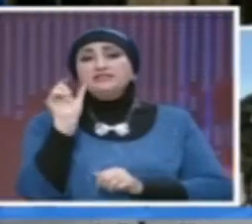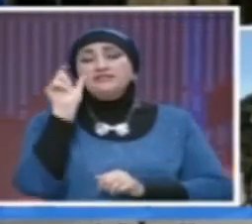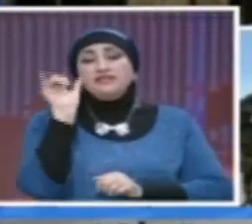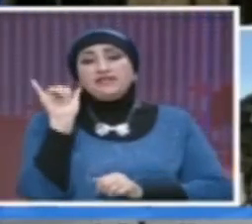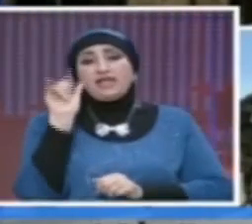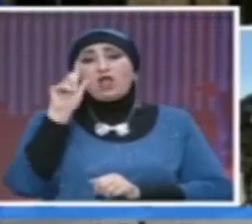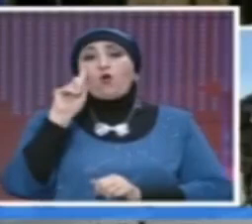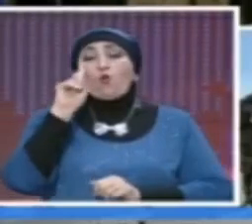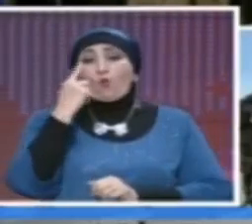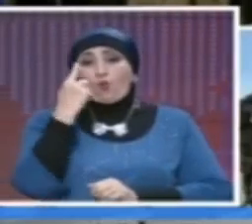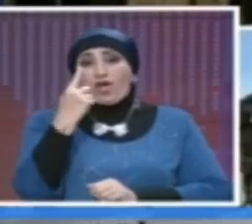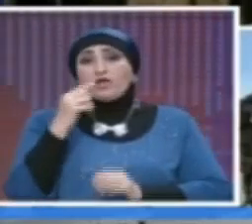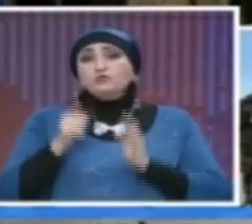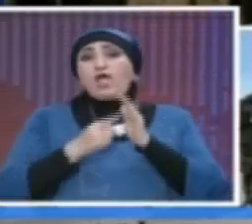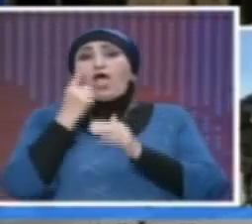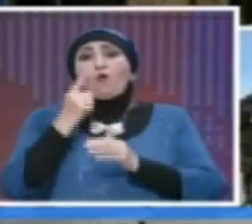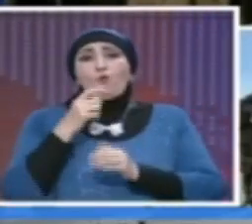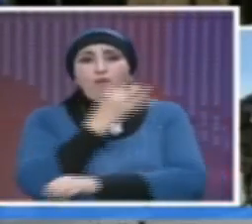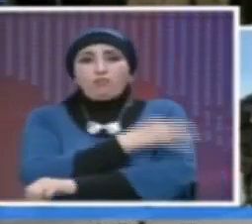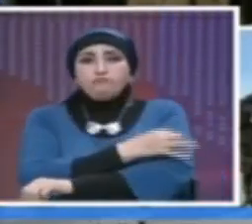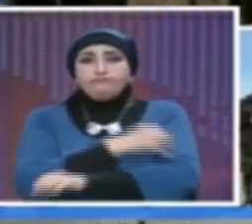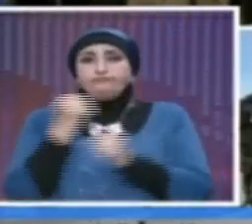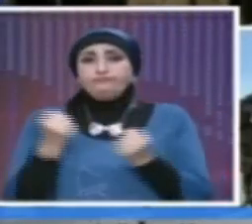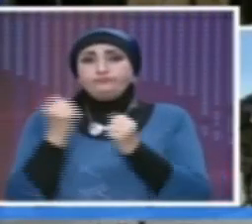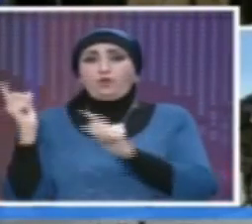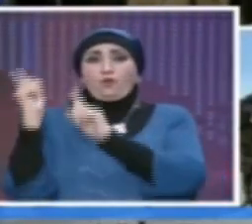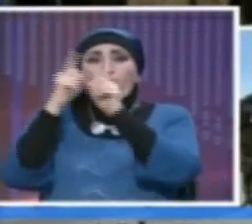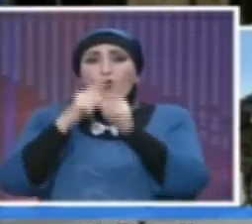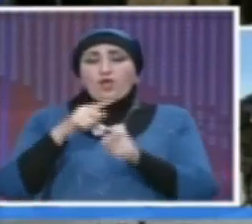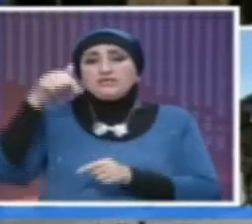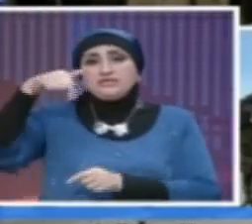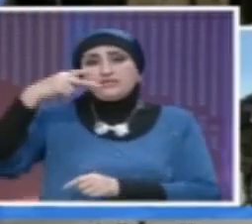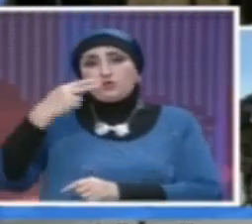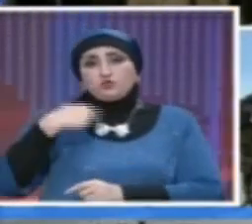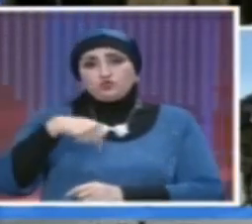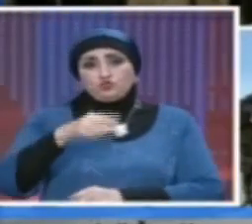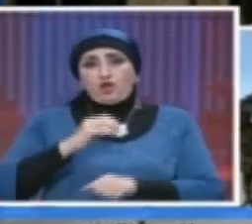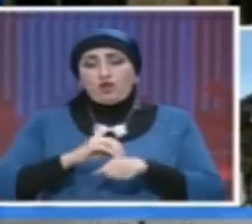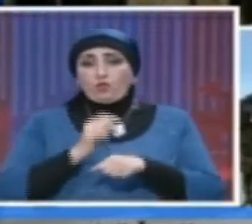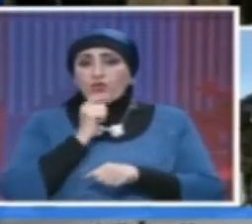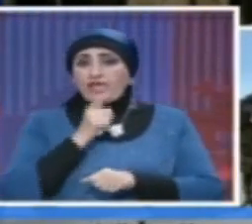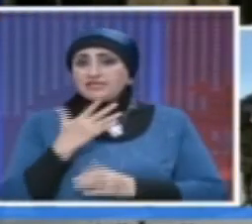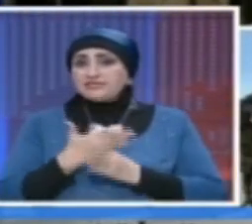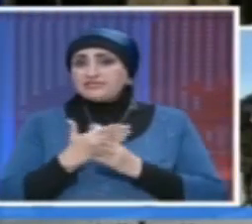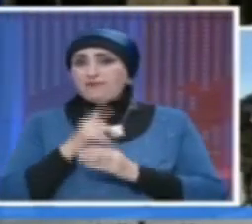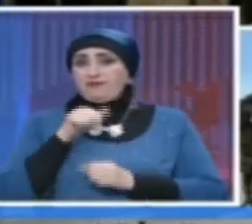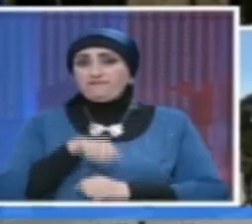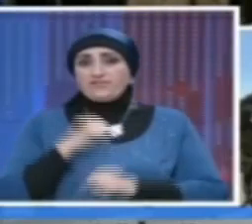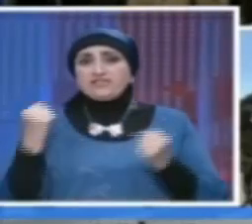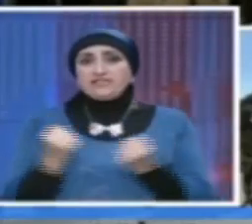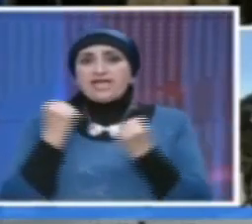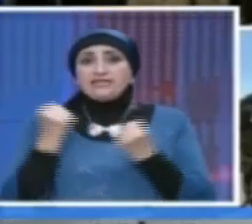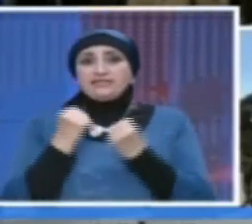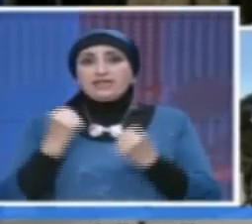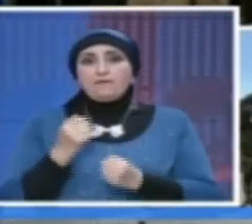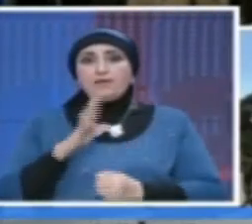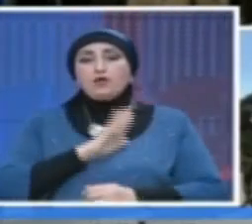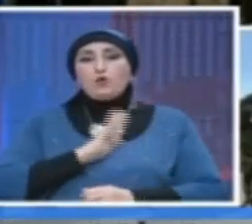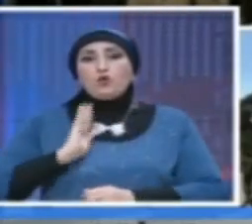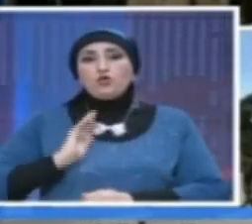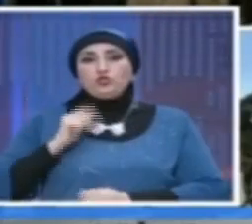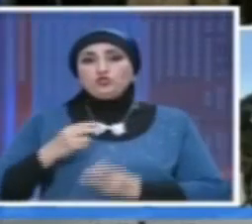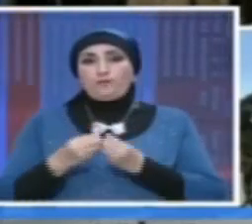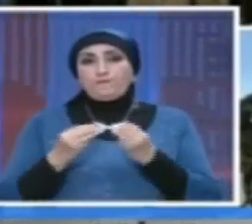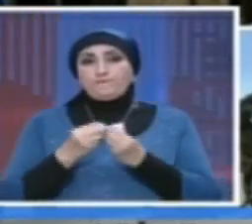بين البلدين الشقيقين ويستمر حتى 26 من الشهر الجاري، والذي يأتي في إطار خطة التدريبات